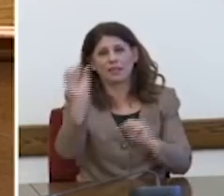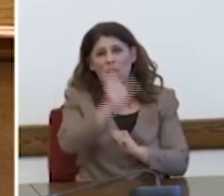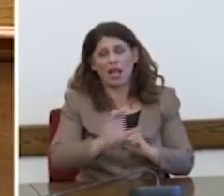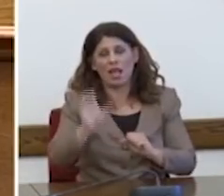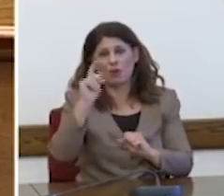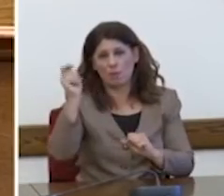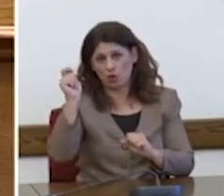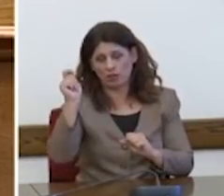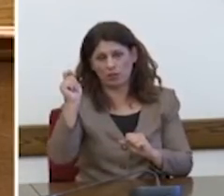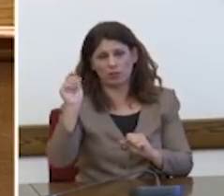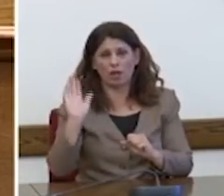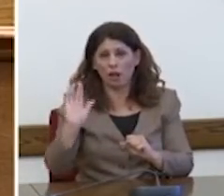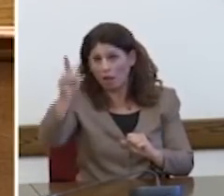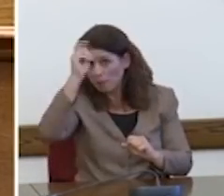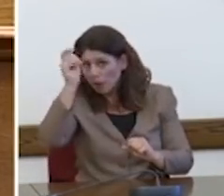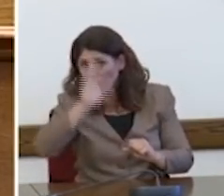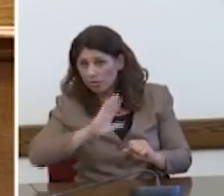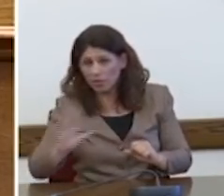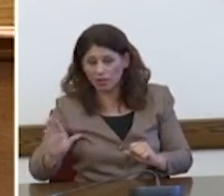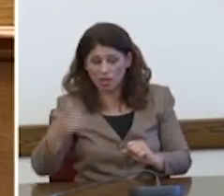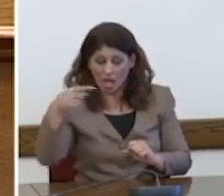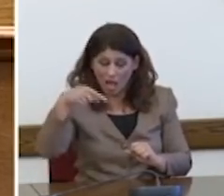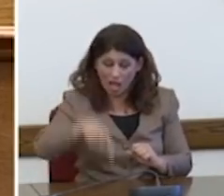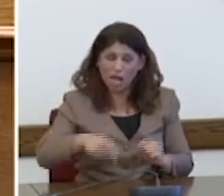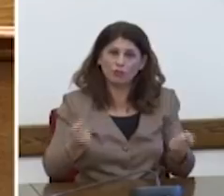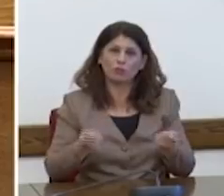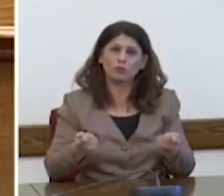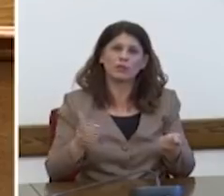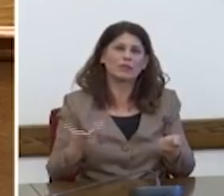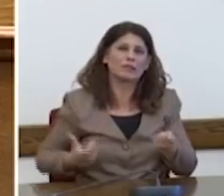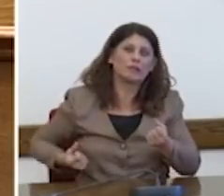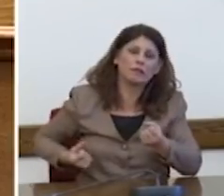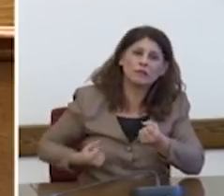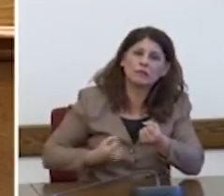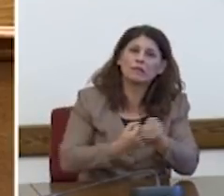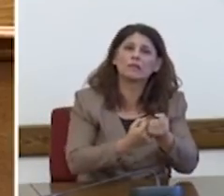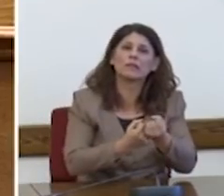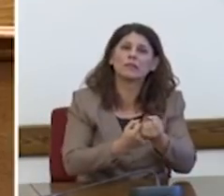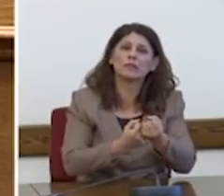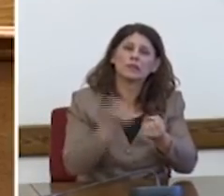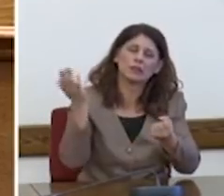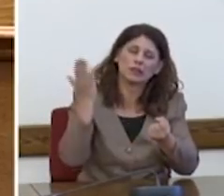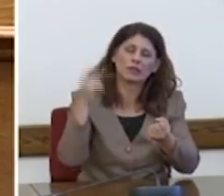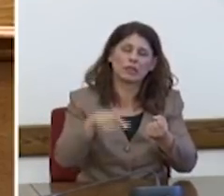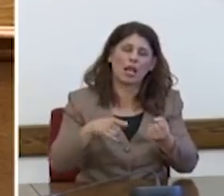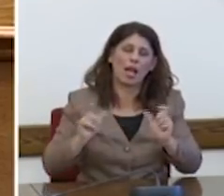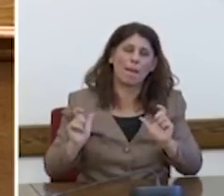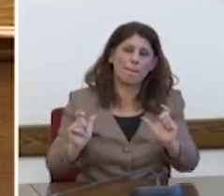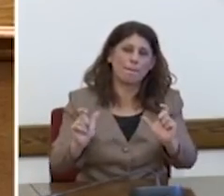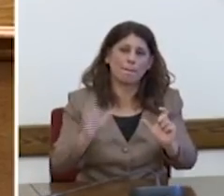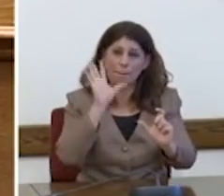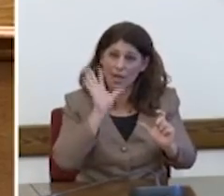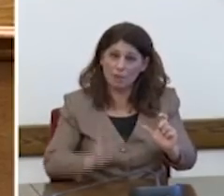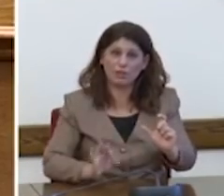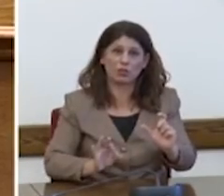πολιτική, ενώ ομολογείτε ότι αυτό που κάνετε είναι να ενισχύετε την υποτίθεται αμυντική και στην